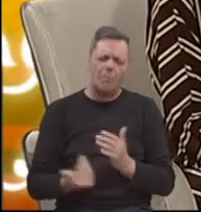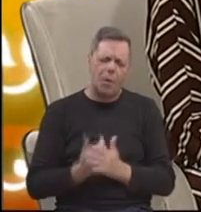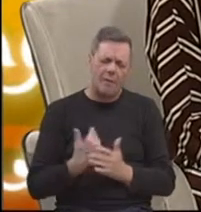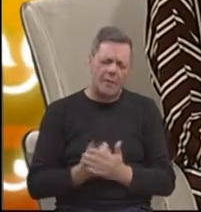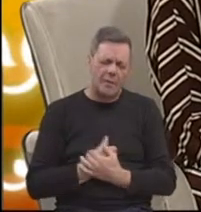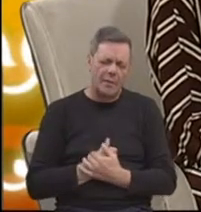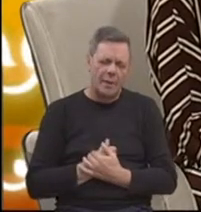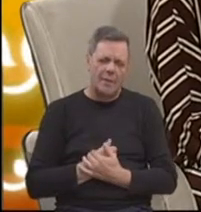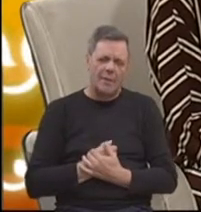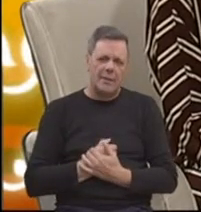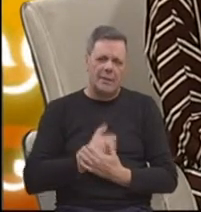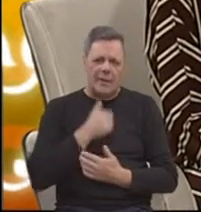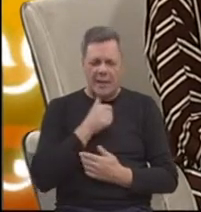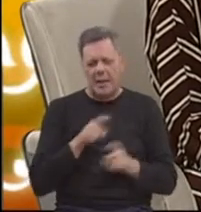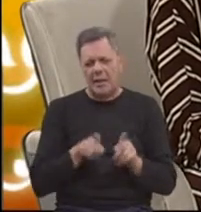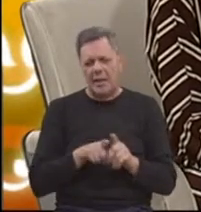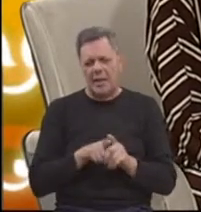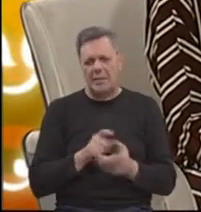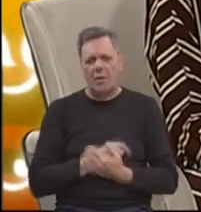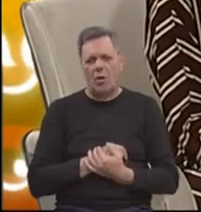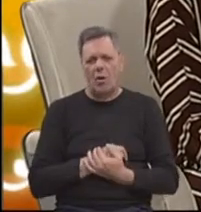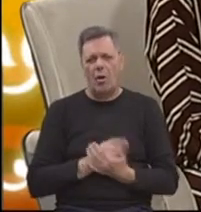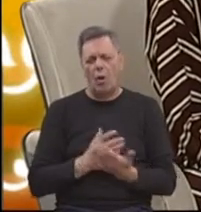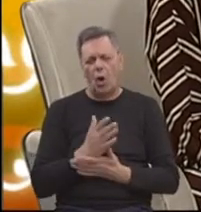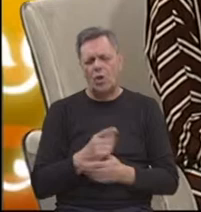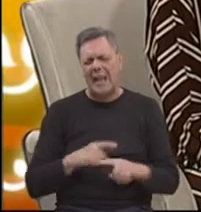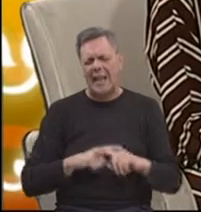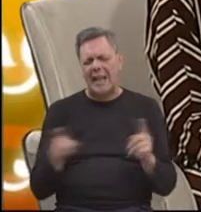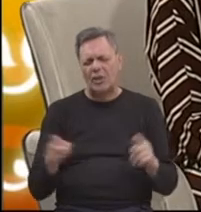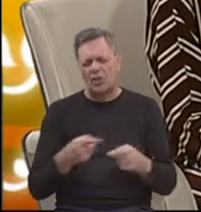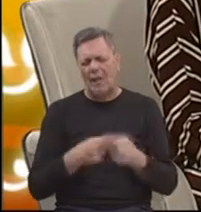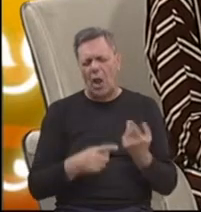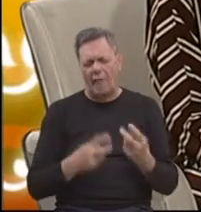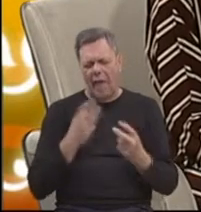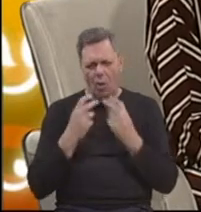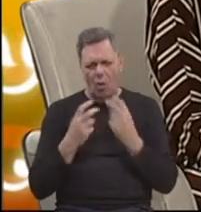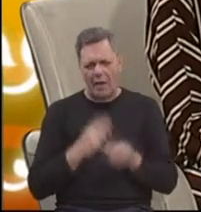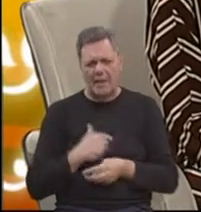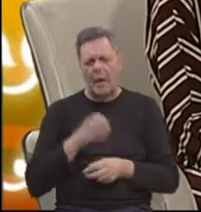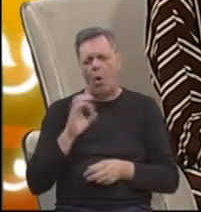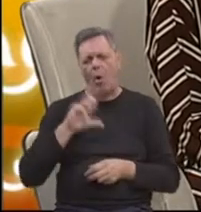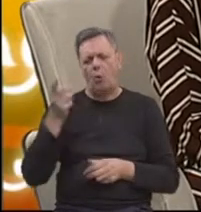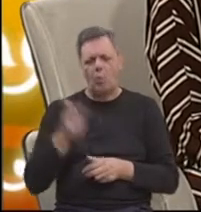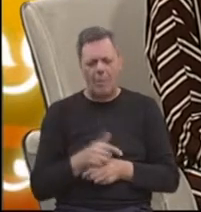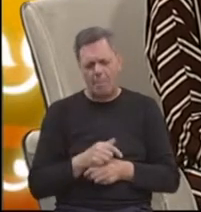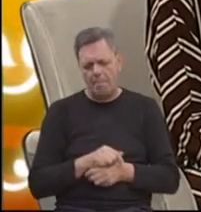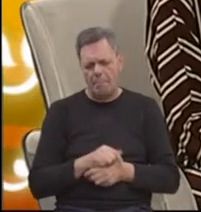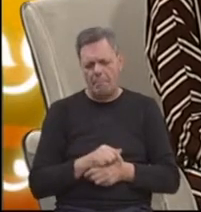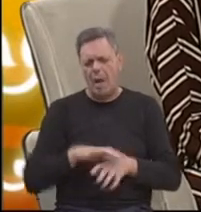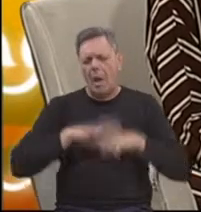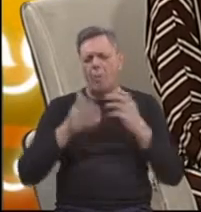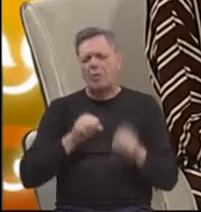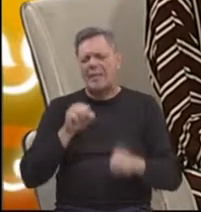novitetima i isto tako mi kroz različite segmente kongresa o drugim multidisciplinarnim